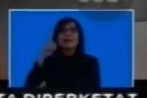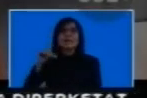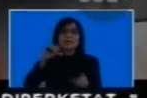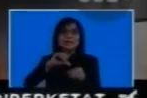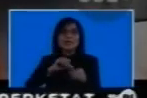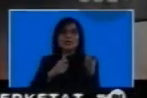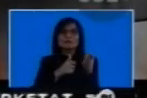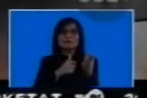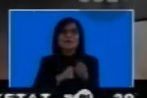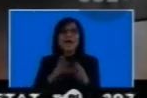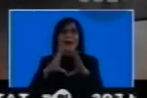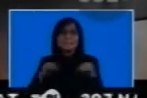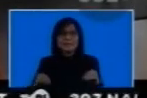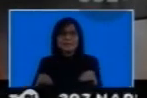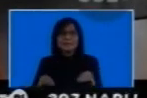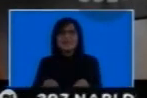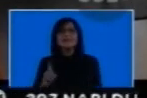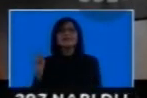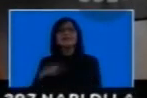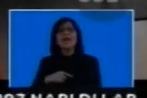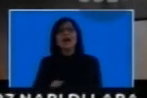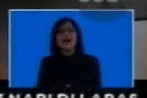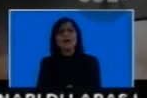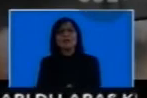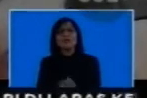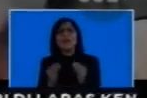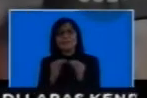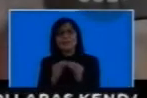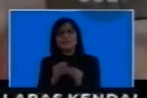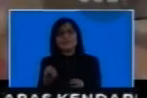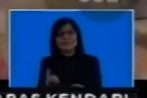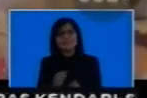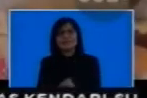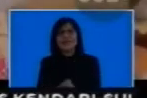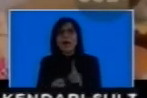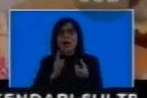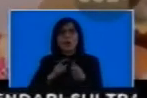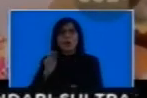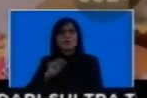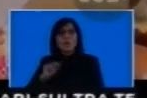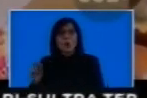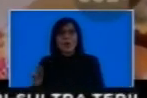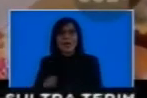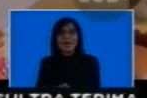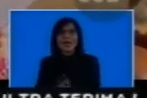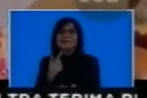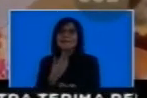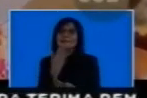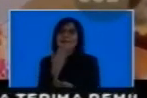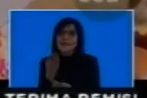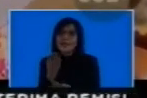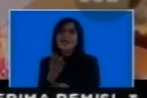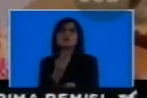cepat habis. Terpaksa saya kerjakan semampuku saja. Kalau di sekolah, saya